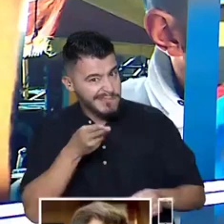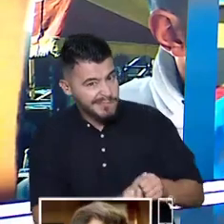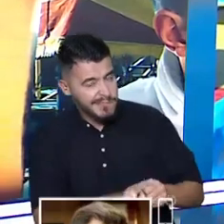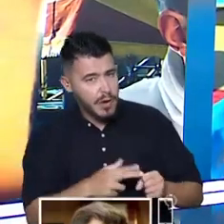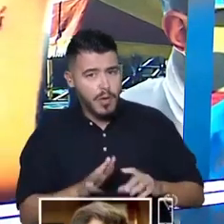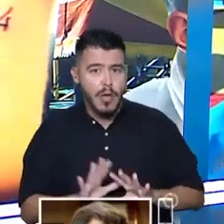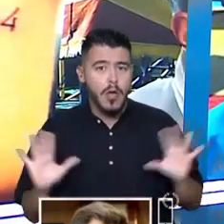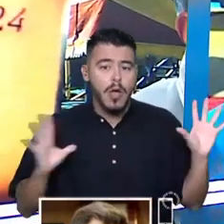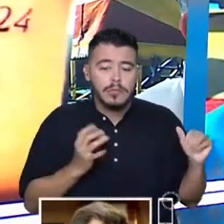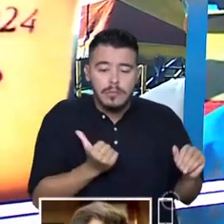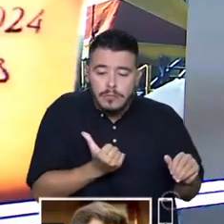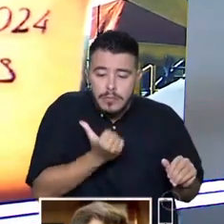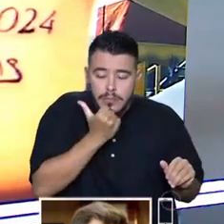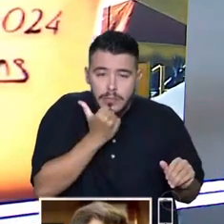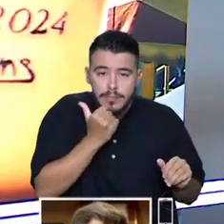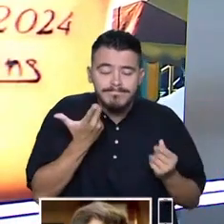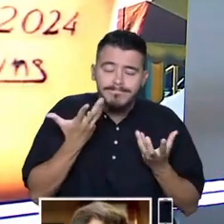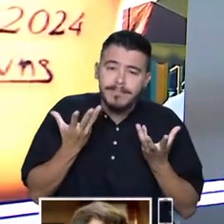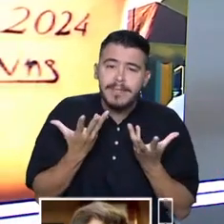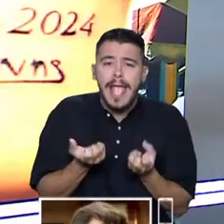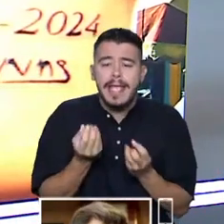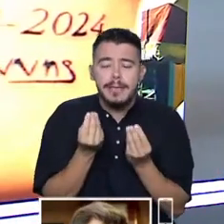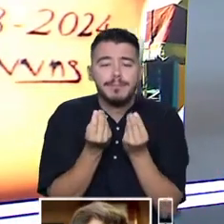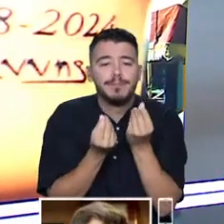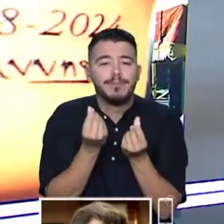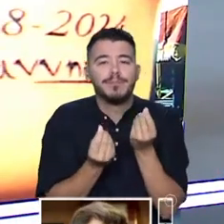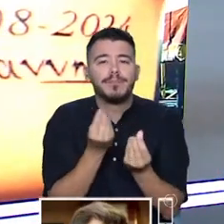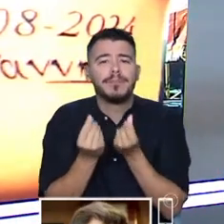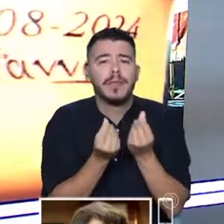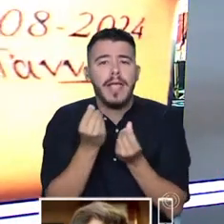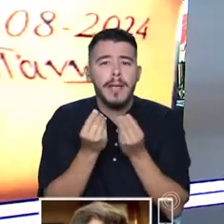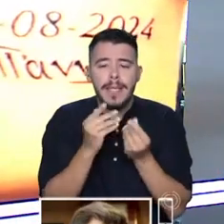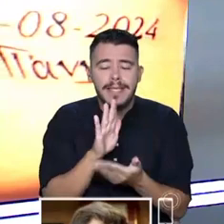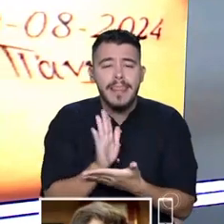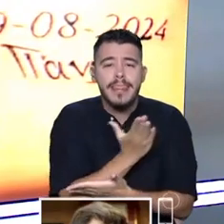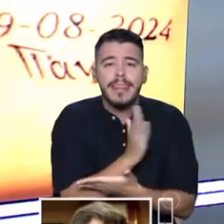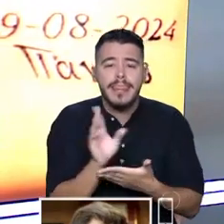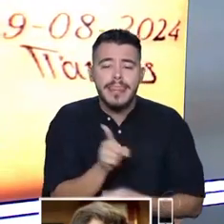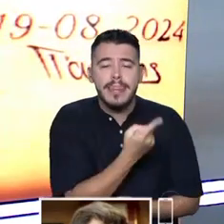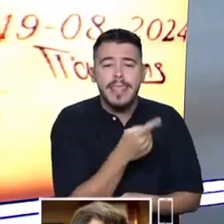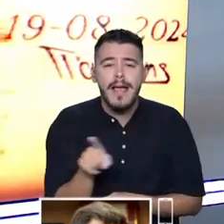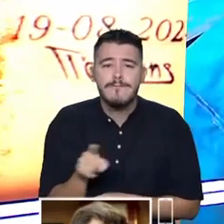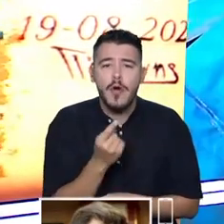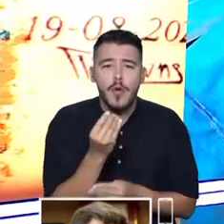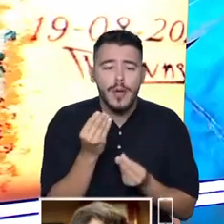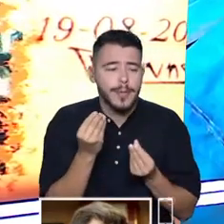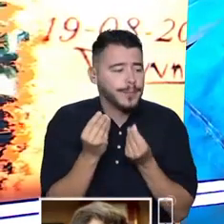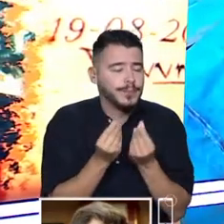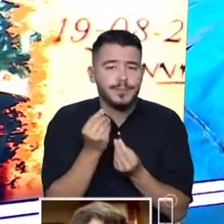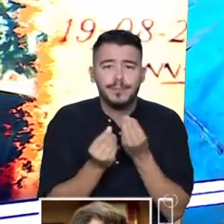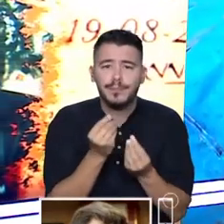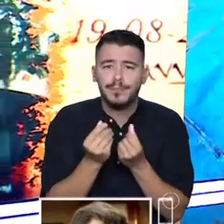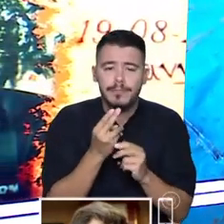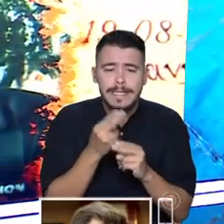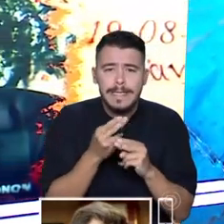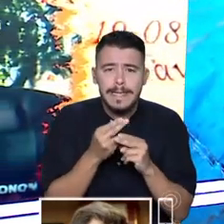Δηλαδή, υπάρχουν πολύ λεπτές νομικές έννοιες, τις οποίες ούτε ο ένας δημοσιογράφος, ακόμη και πολλές φορές συνάδελφοί μου, οι